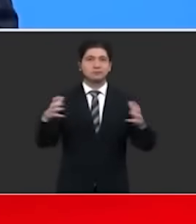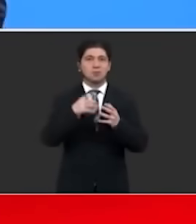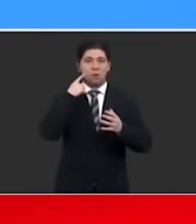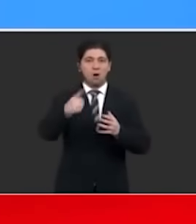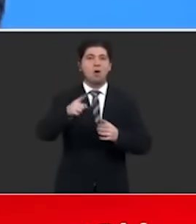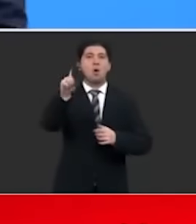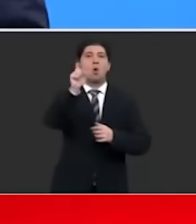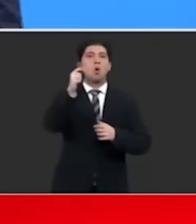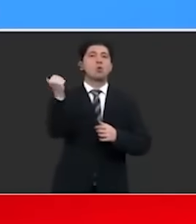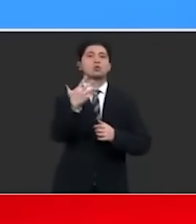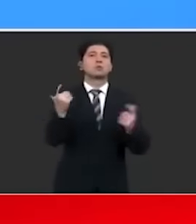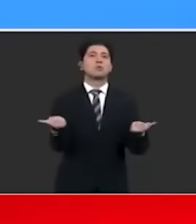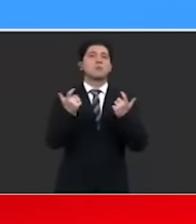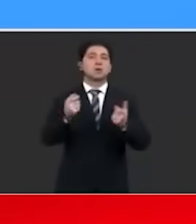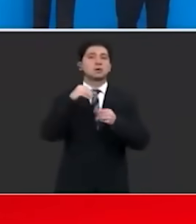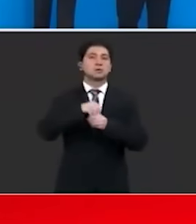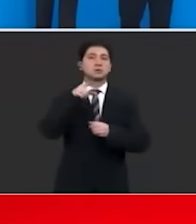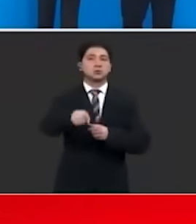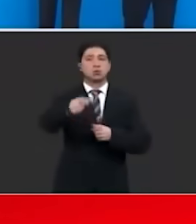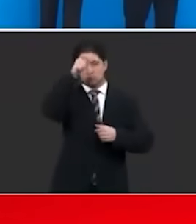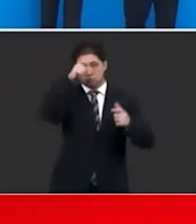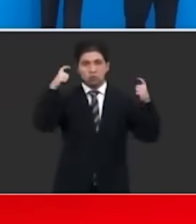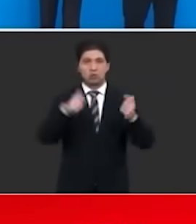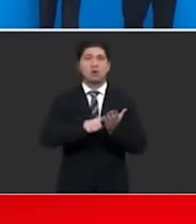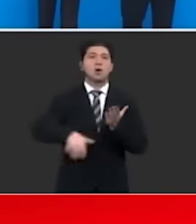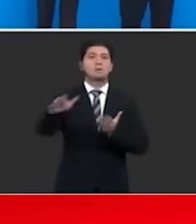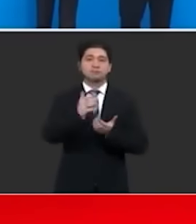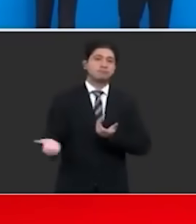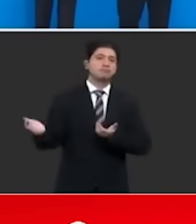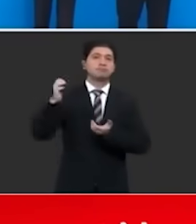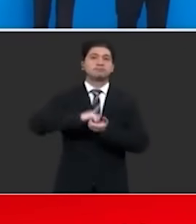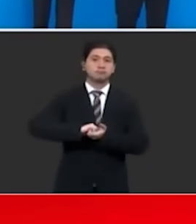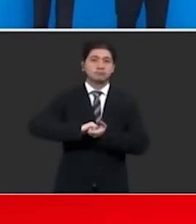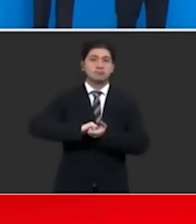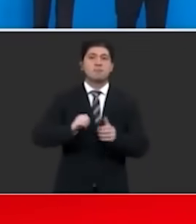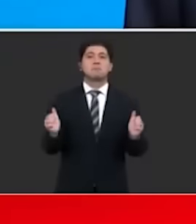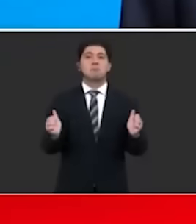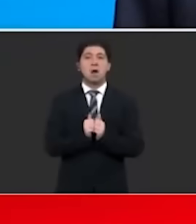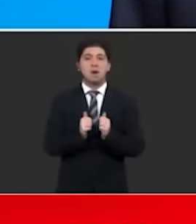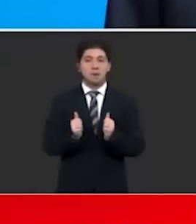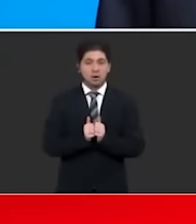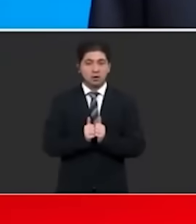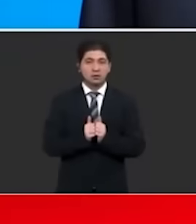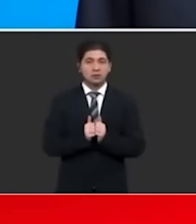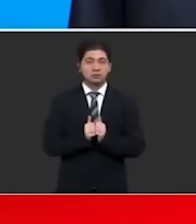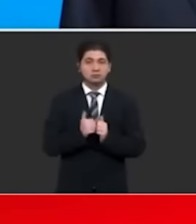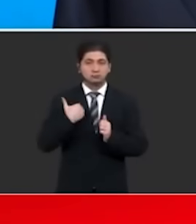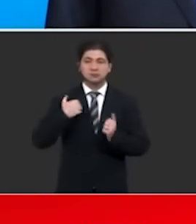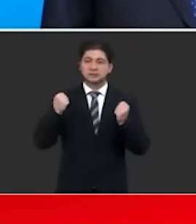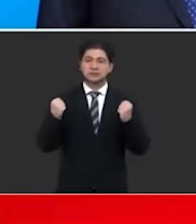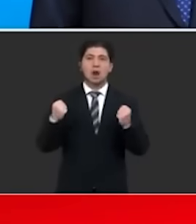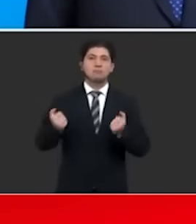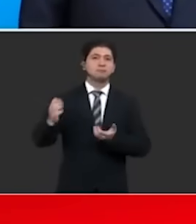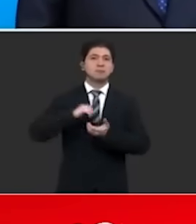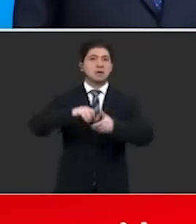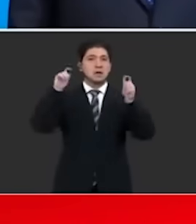10. zirvesinde Türk dünyası olarak birliğimizi, beraberliğimizi, dayanışmamızı